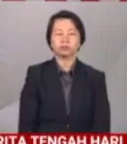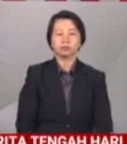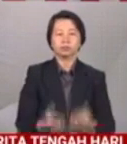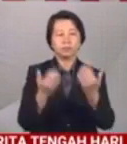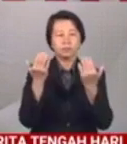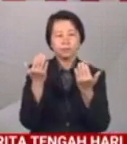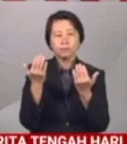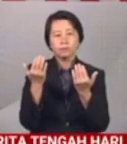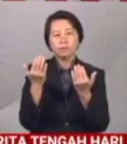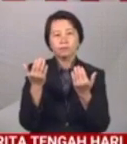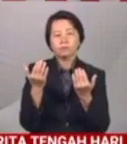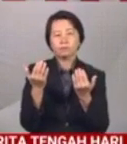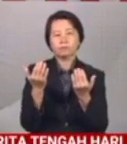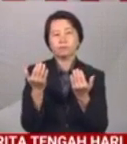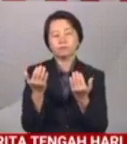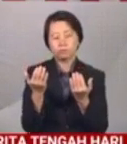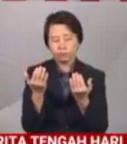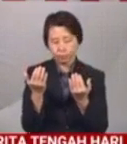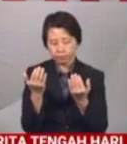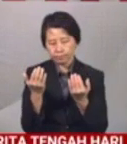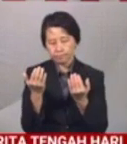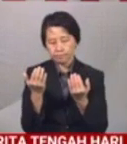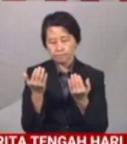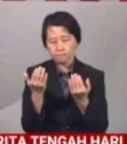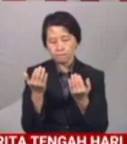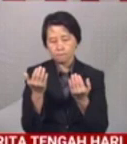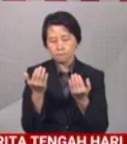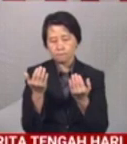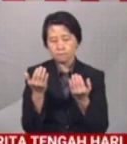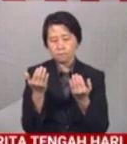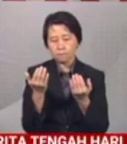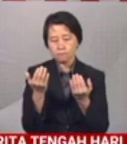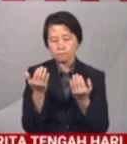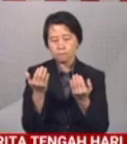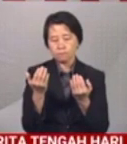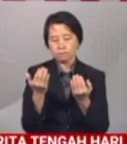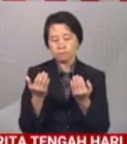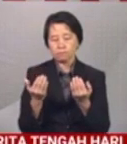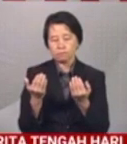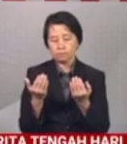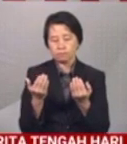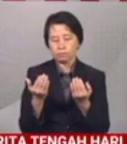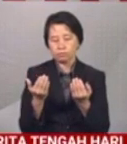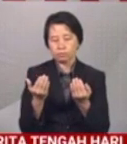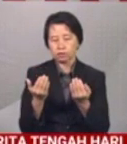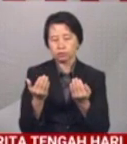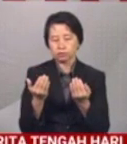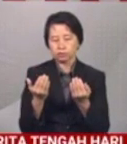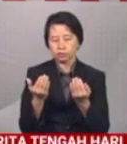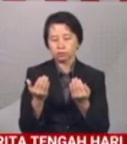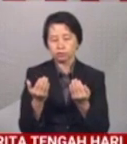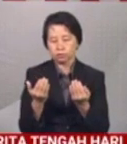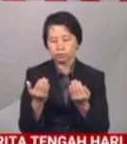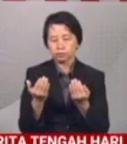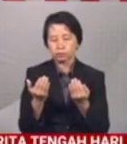Rabbana zalamna anfusana wa illam taghfir lana wa tarhamna lanakunanna minal khasirin. Rabbana atina fid